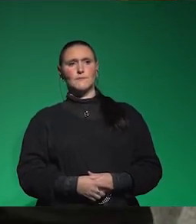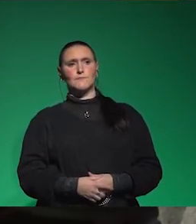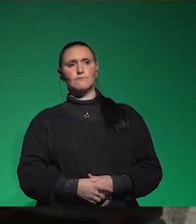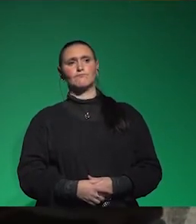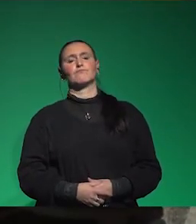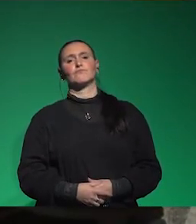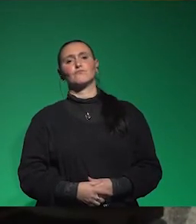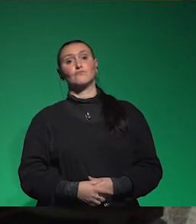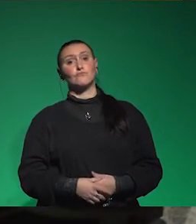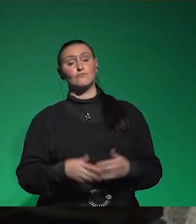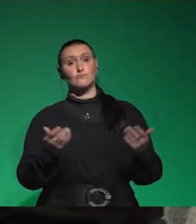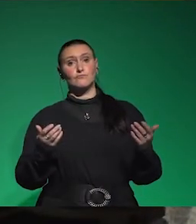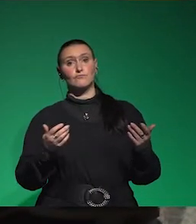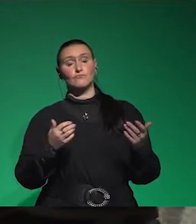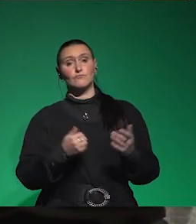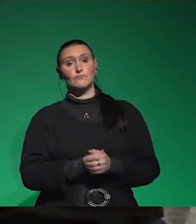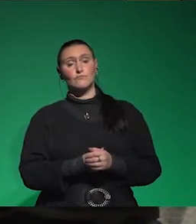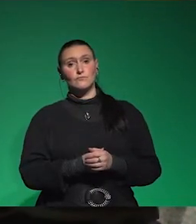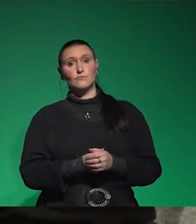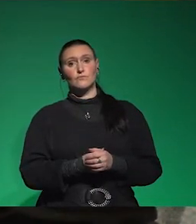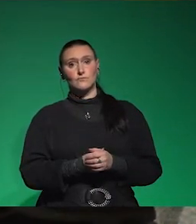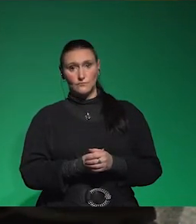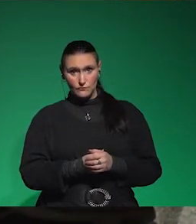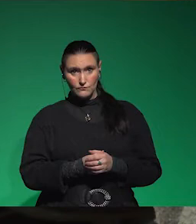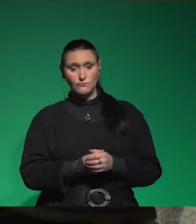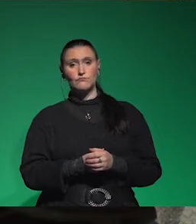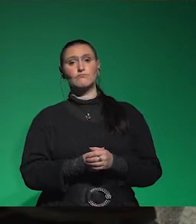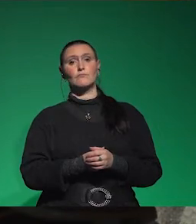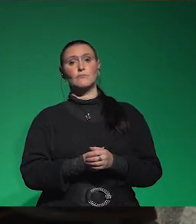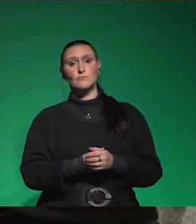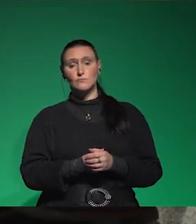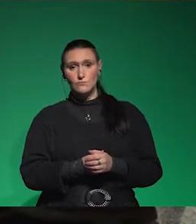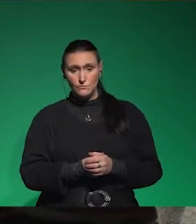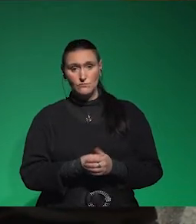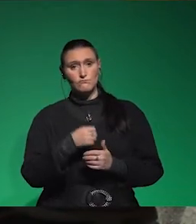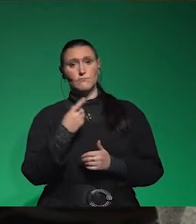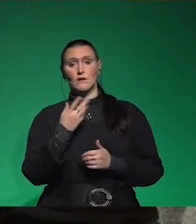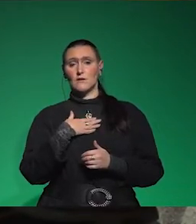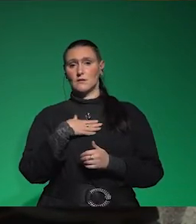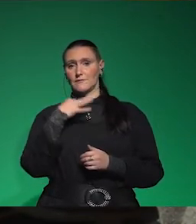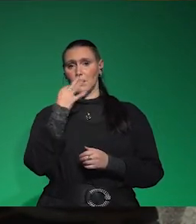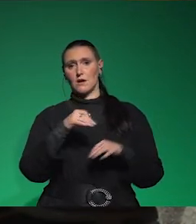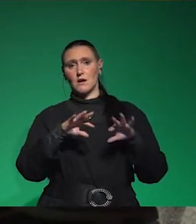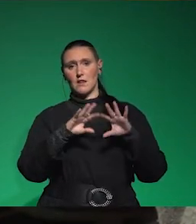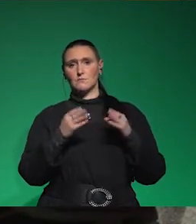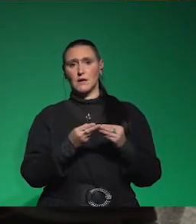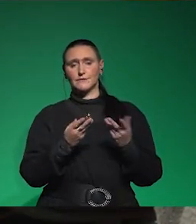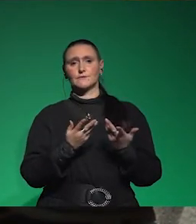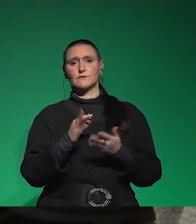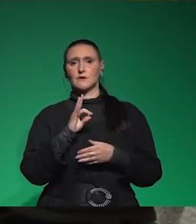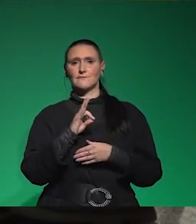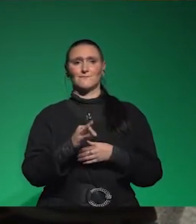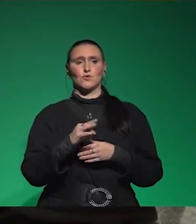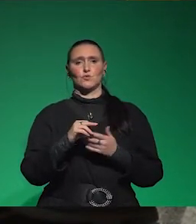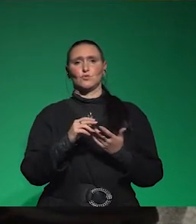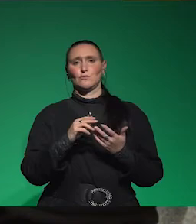Ja, vielleicht frage ich nachher. Ich habe aber eine allgemeine Frage zur Wiederaufforstung. Wir haben über